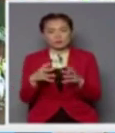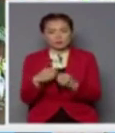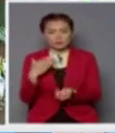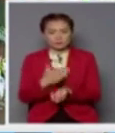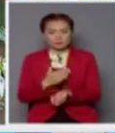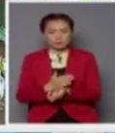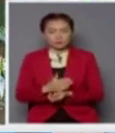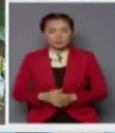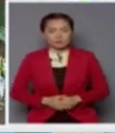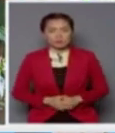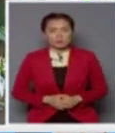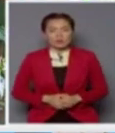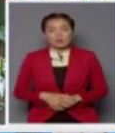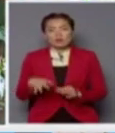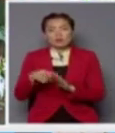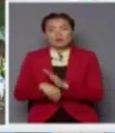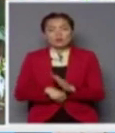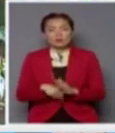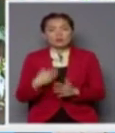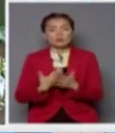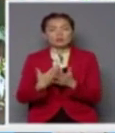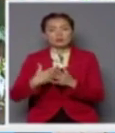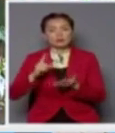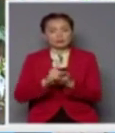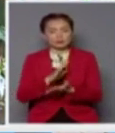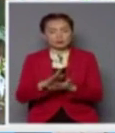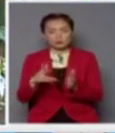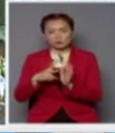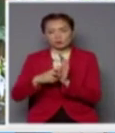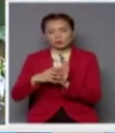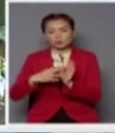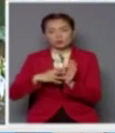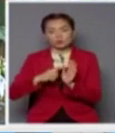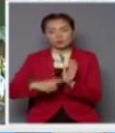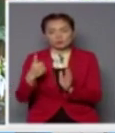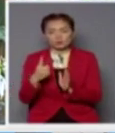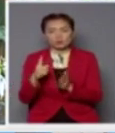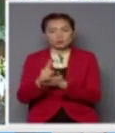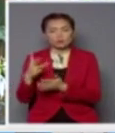тағайындалды. Олардың ішіндегі жаңа алушылар саны шартсызда 971 болса, шарттыда